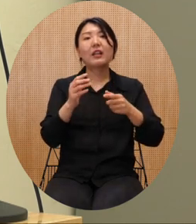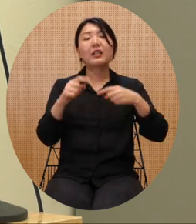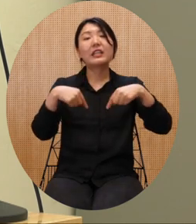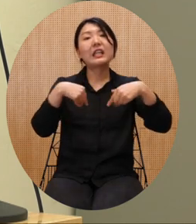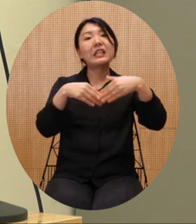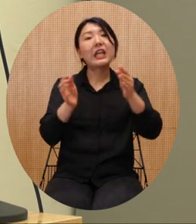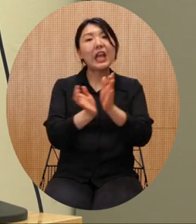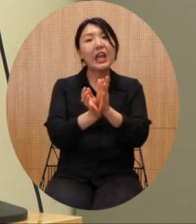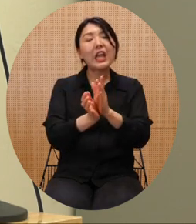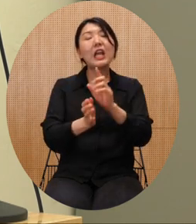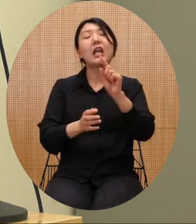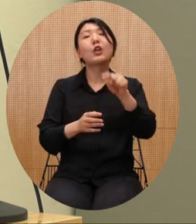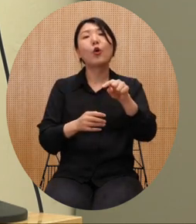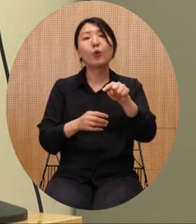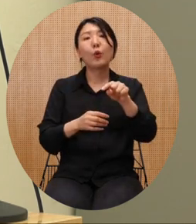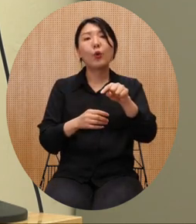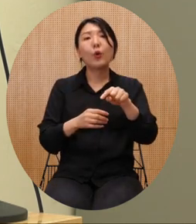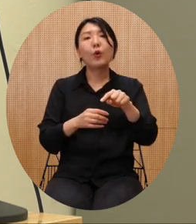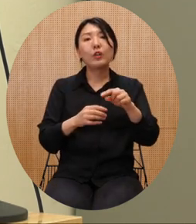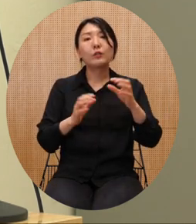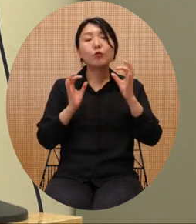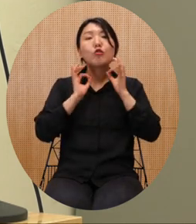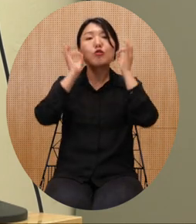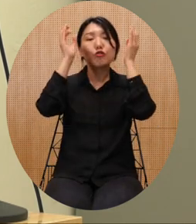것들을 시의회나 이런 데서 하고 있는데